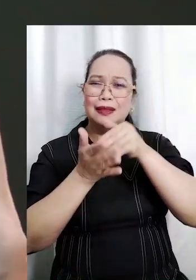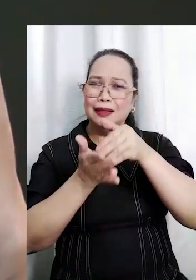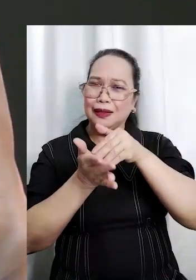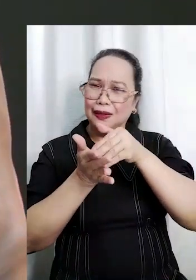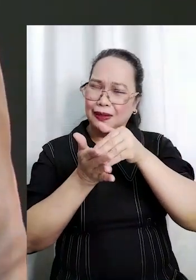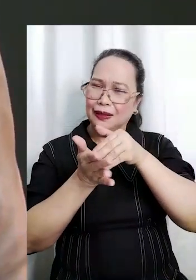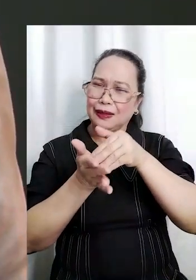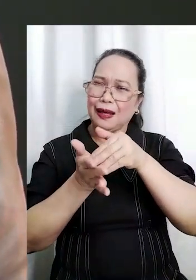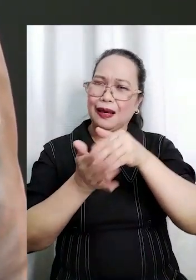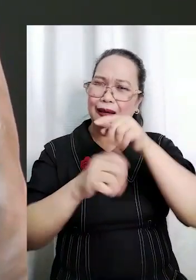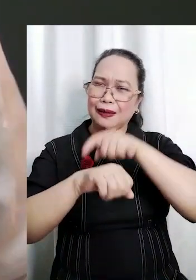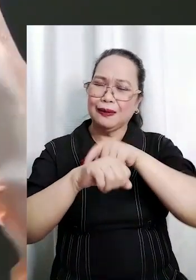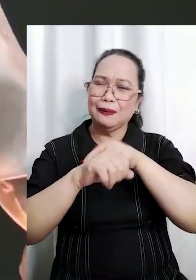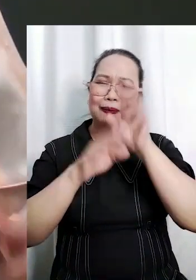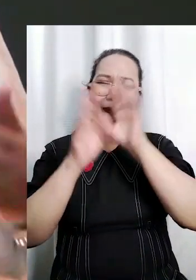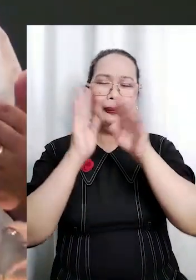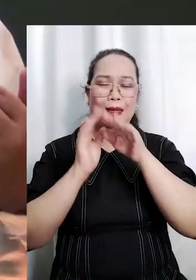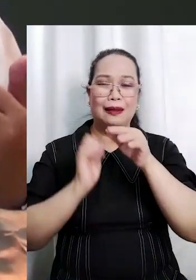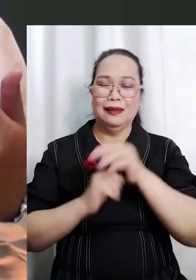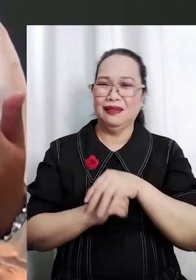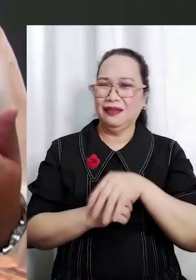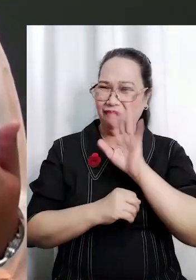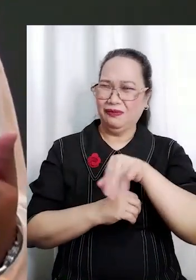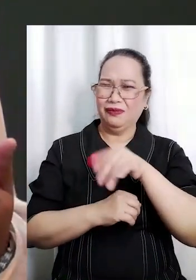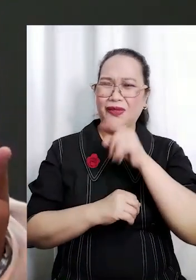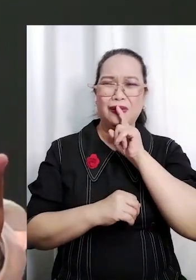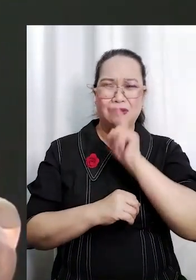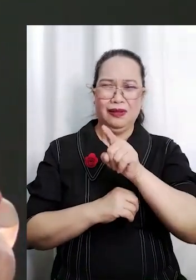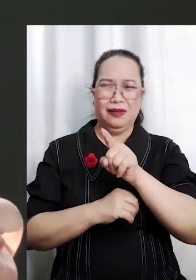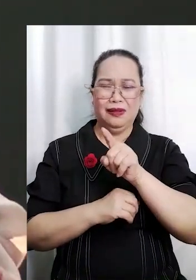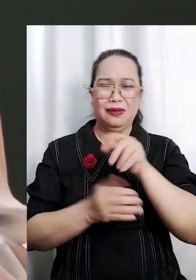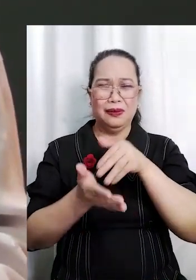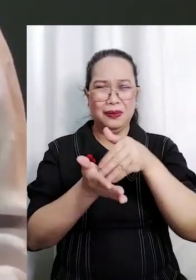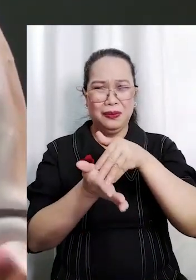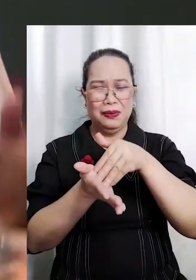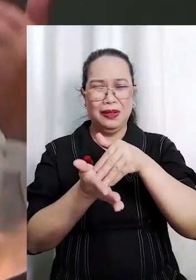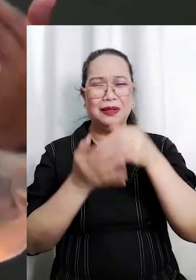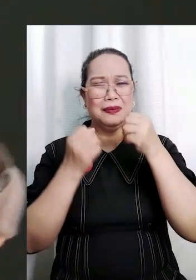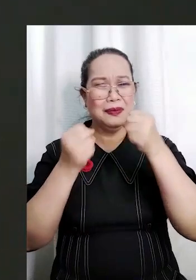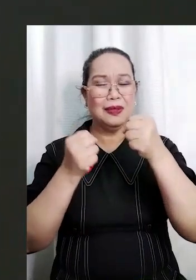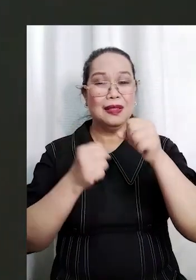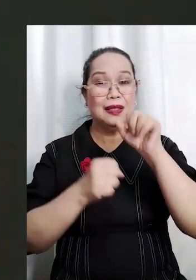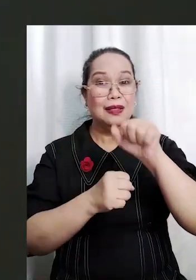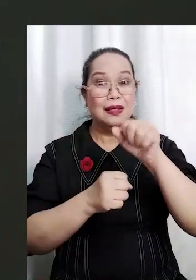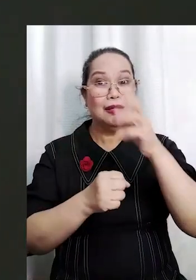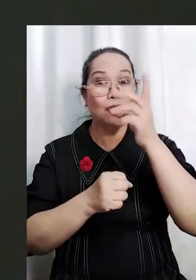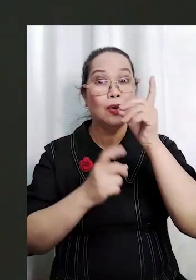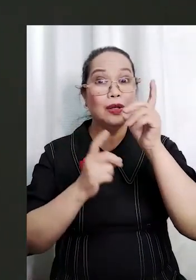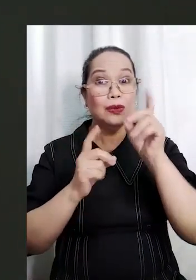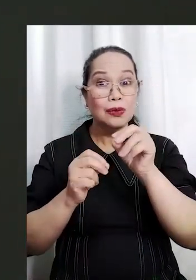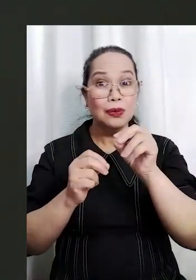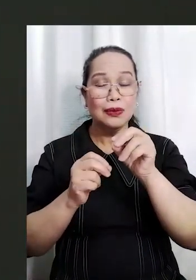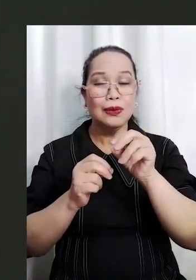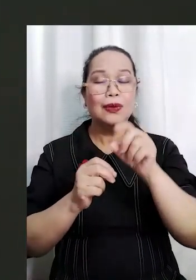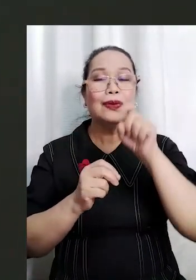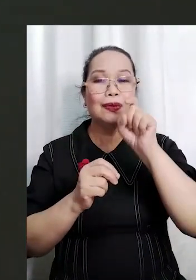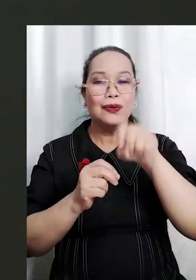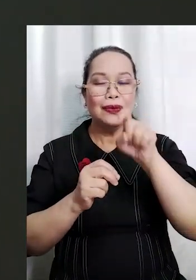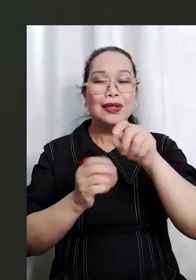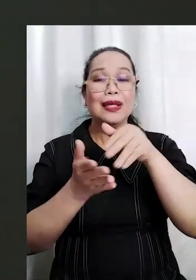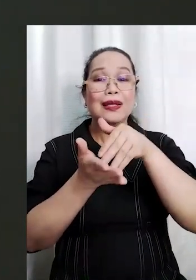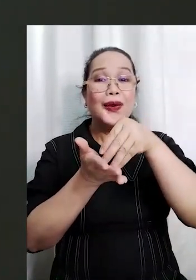kahinaan. Eh hindi ba, Pastor, kailangan palakasin natin yung kahinaan natin? Oh yes, why don't we do it?